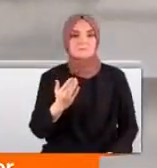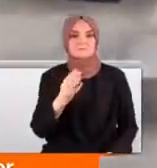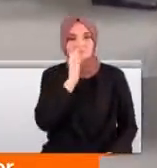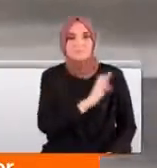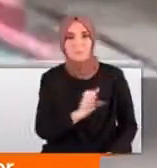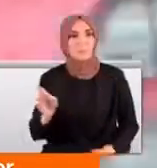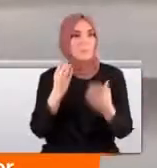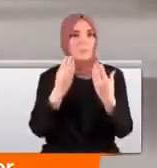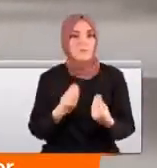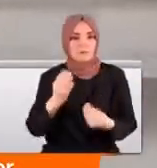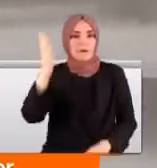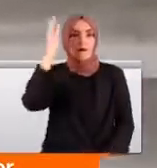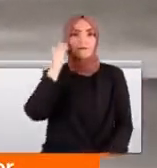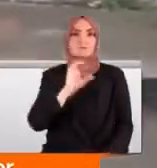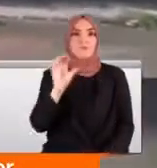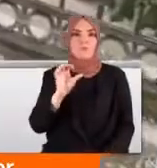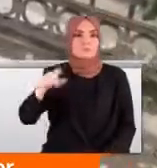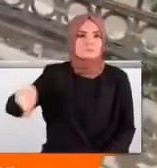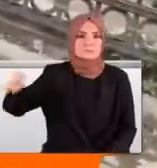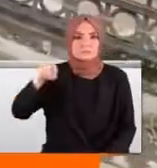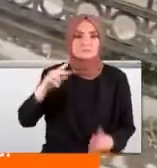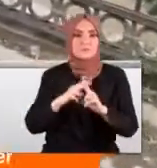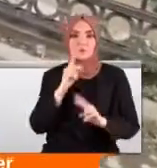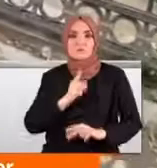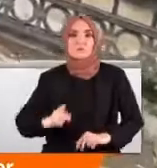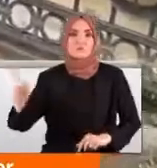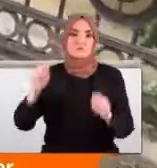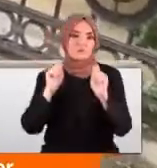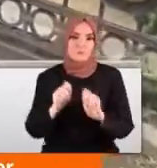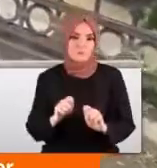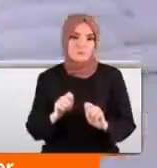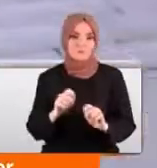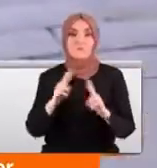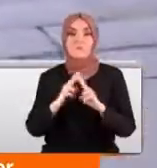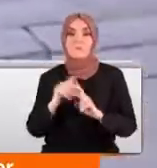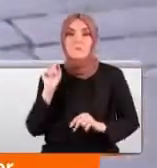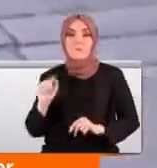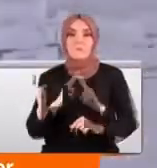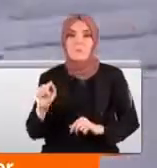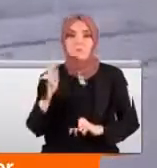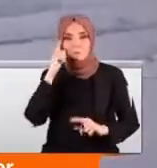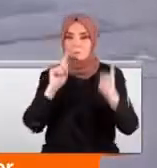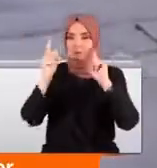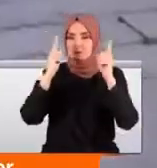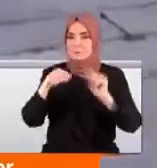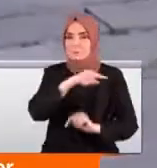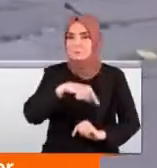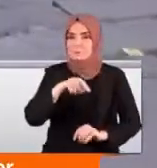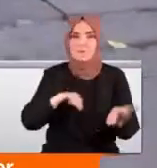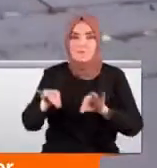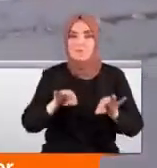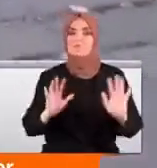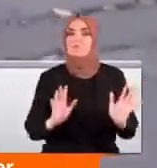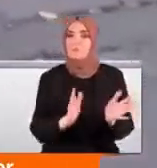Kandırıldığını anlayan turistlerden polise şikayet yağdı. Ekipler uyanıkların tezgahını bozdu ve 4 ayakkabı boyacısı gözaltına alındı.